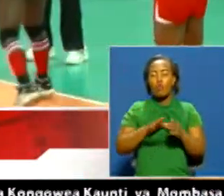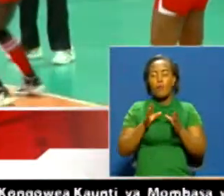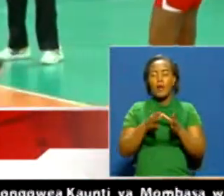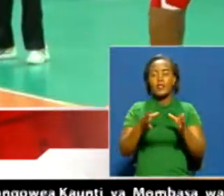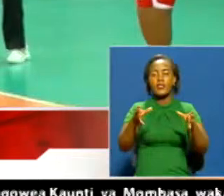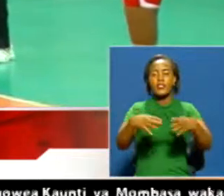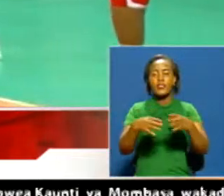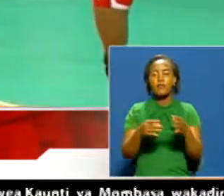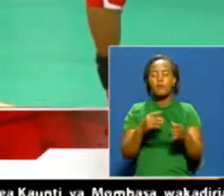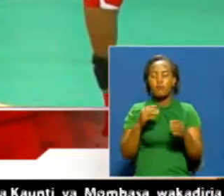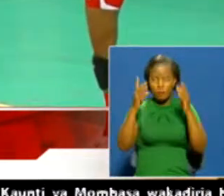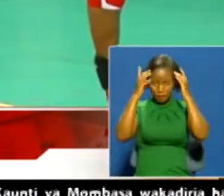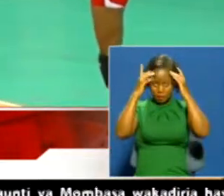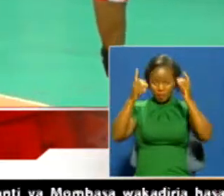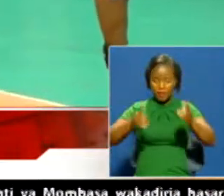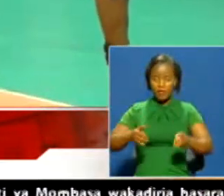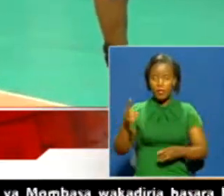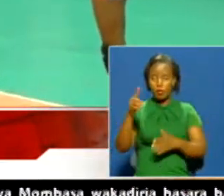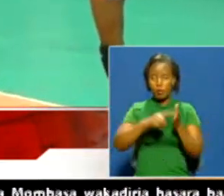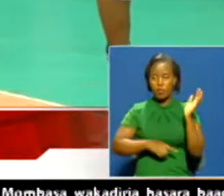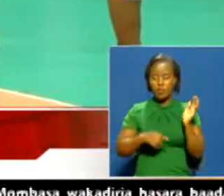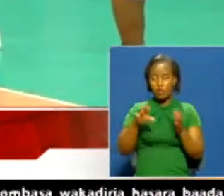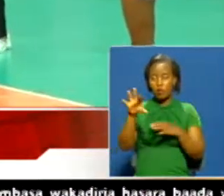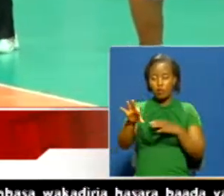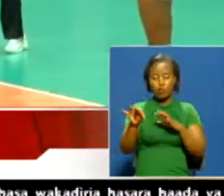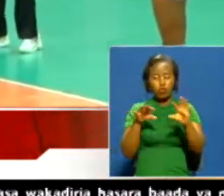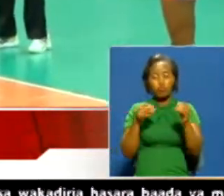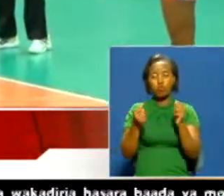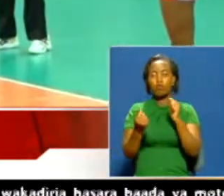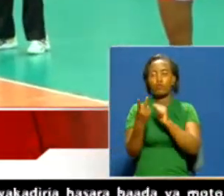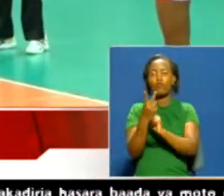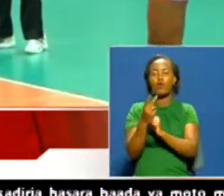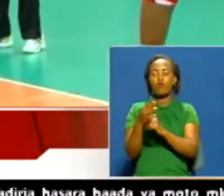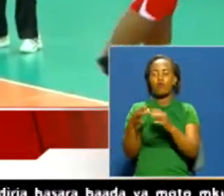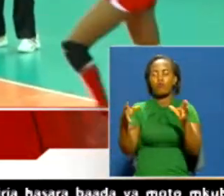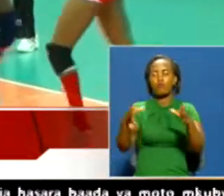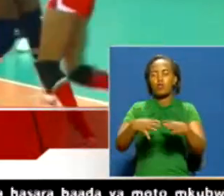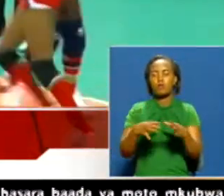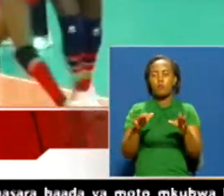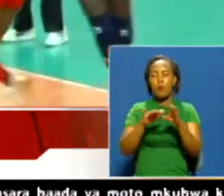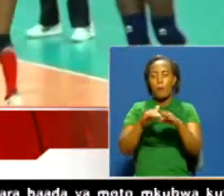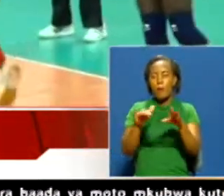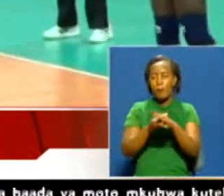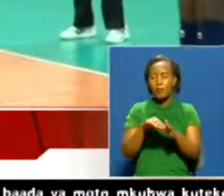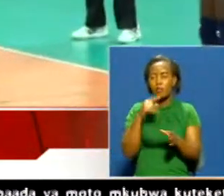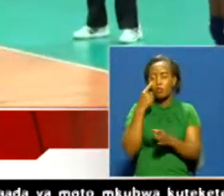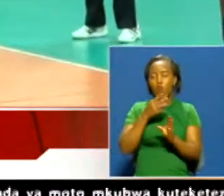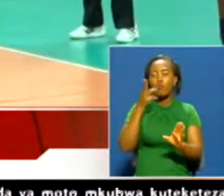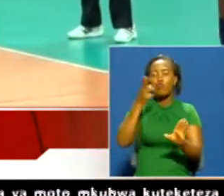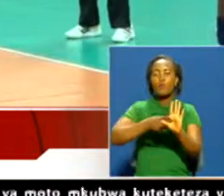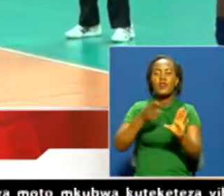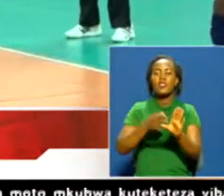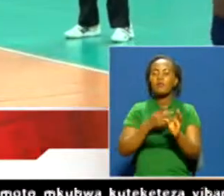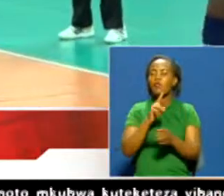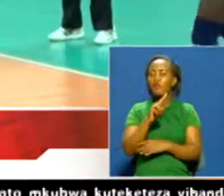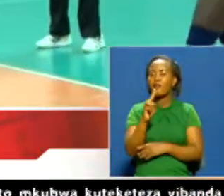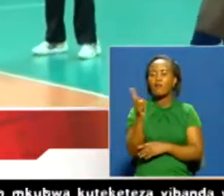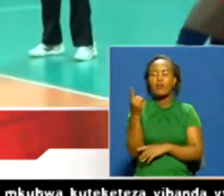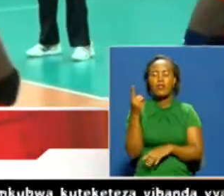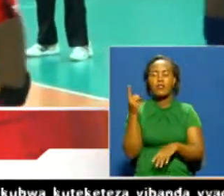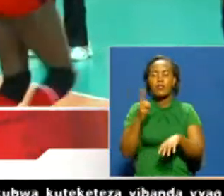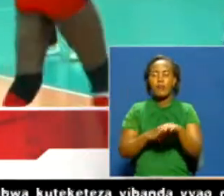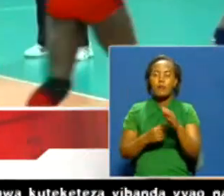aliamua kuteua kikosi cha wachezaji voliboli 12 watakaoshiriki kwenye michezo ya Olimpiki kwa mara ya kwanza katika muda wa